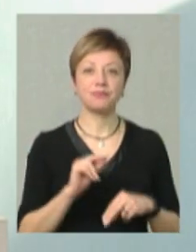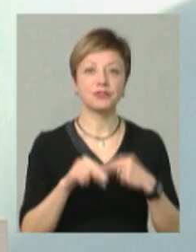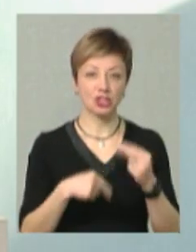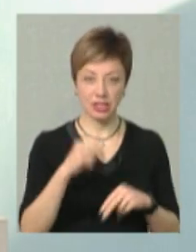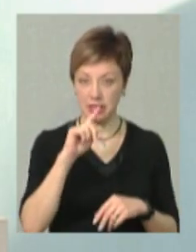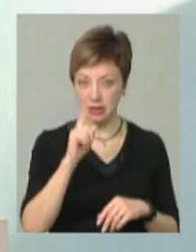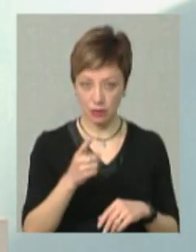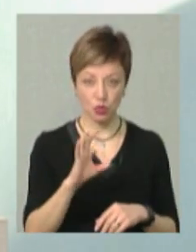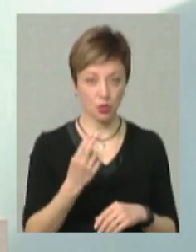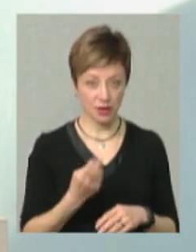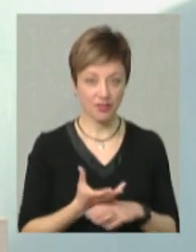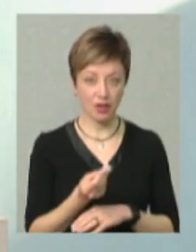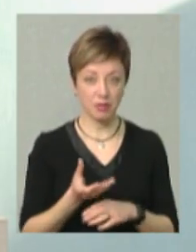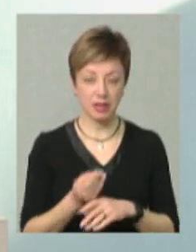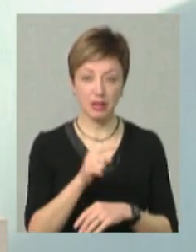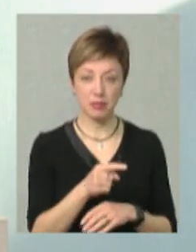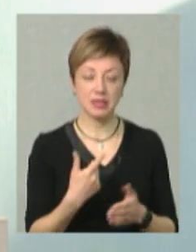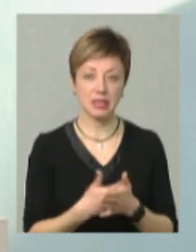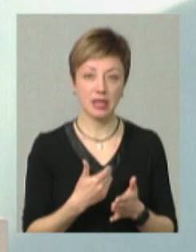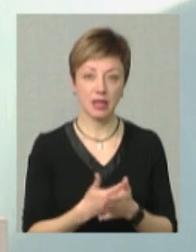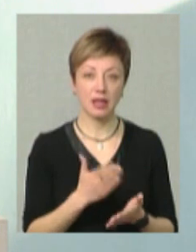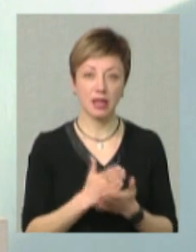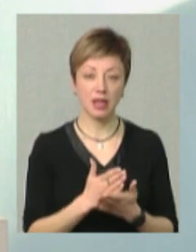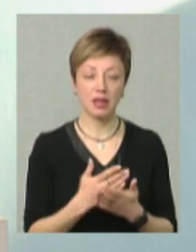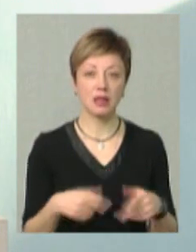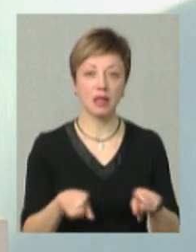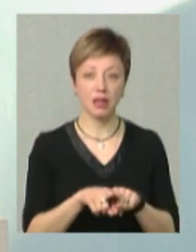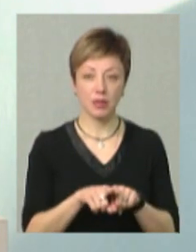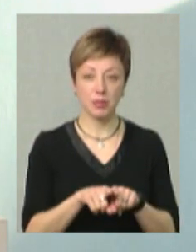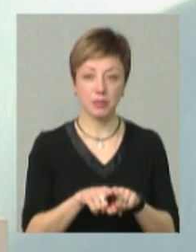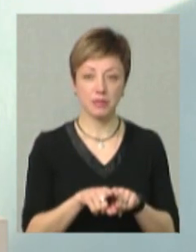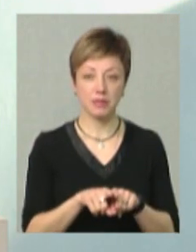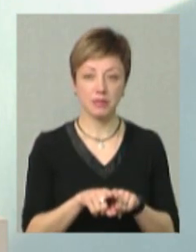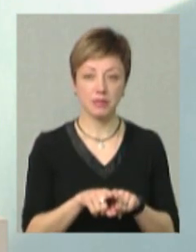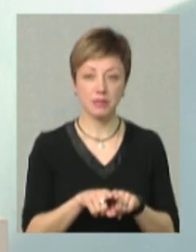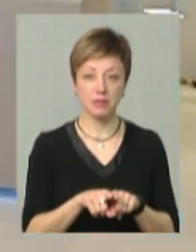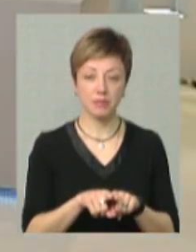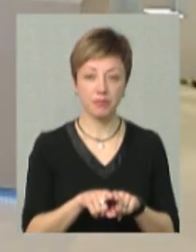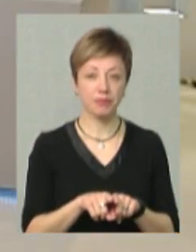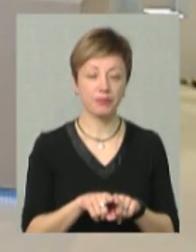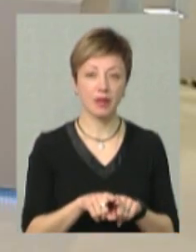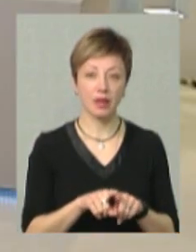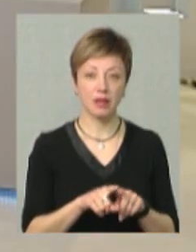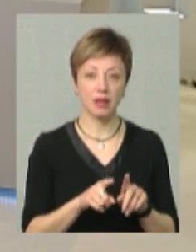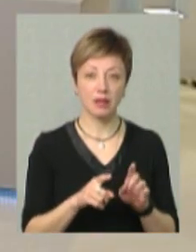бо соціальні виплати, то там, здається, є таке, що тільки на дію